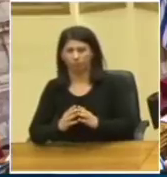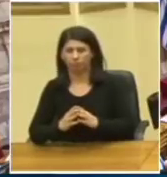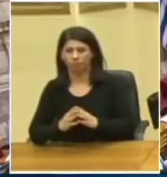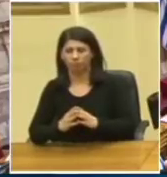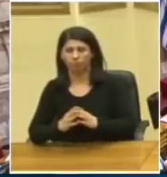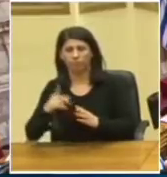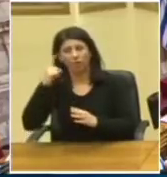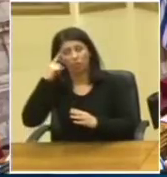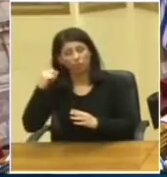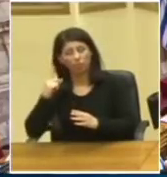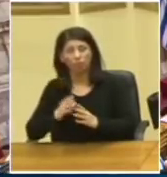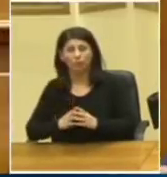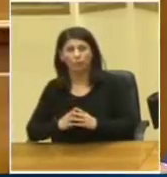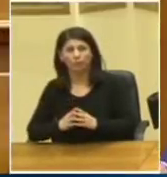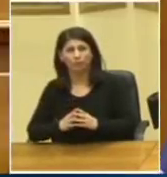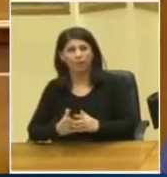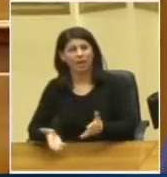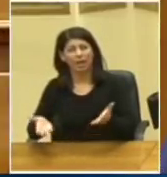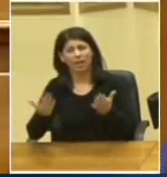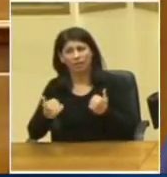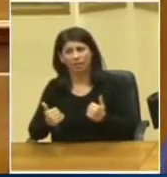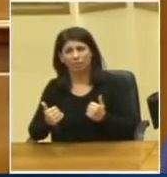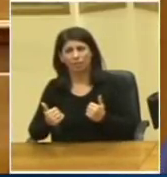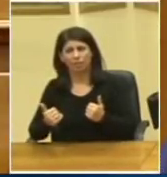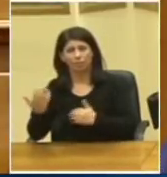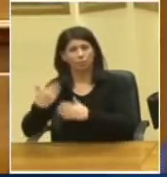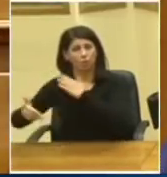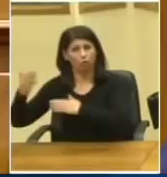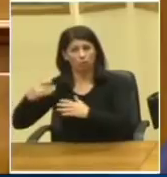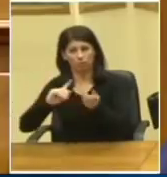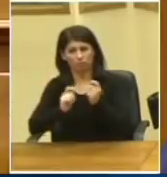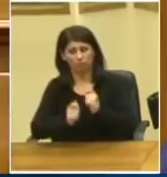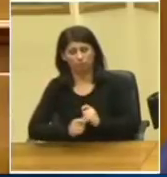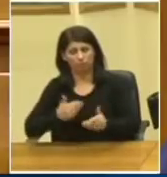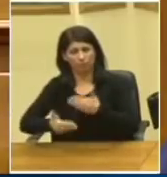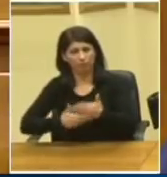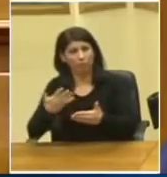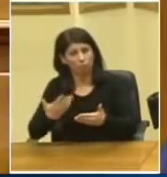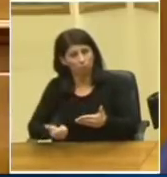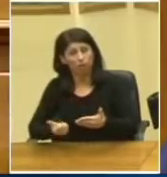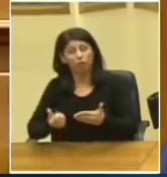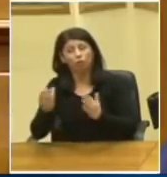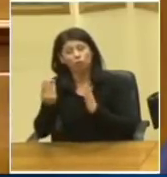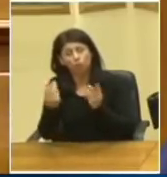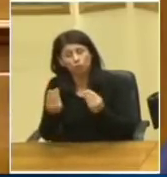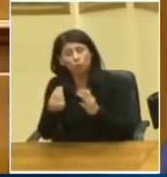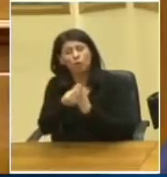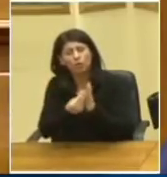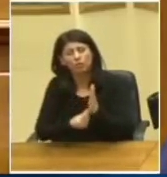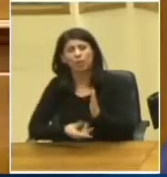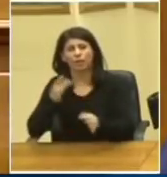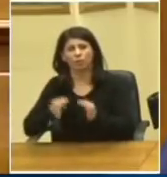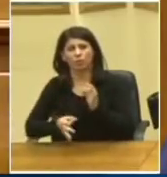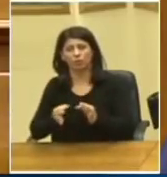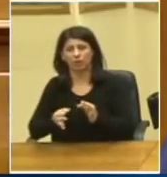Νομίζω ότι δεν υπάρχει προηγούμενο αναθεωρητικής διαδικασίας που να έχουμε συζητήσει τόσες πολλές φορές. Και θεωρώ